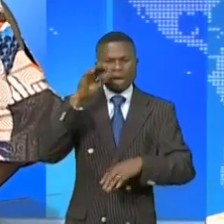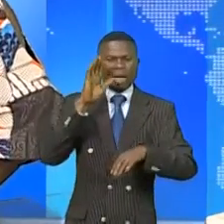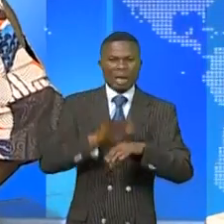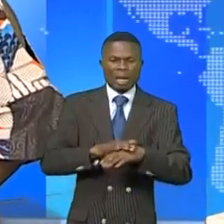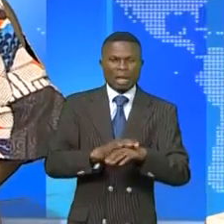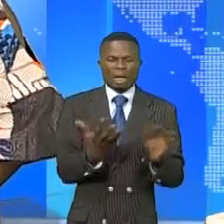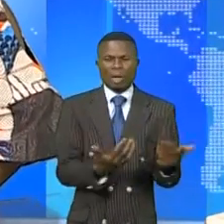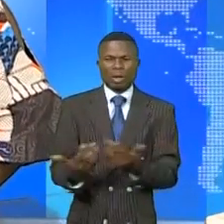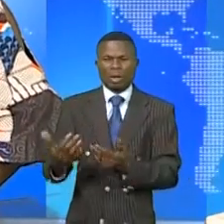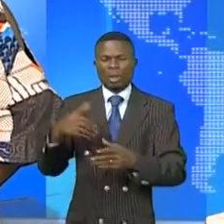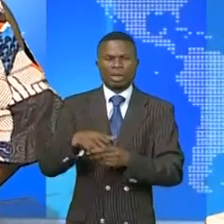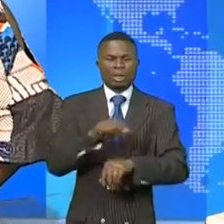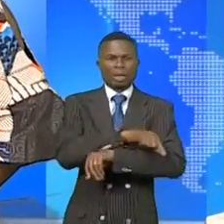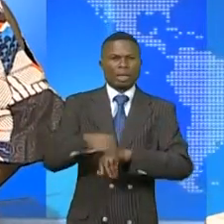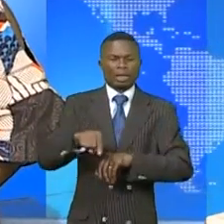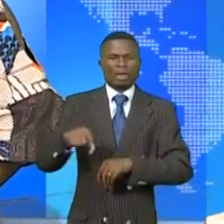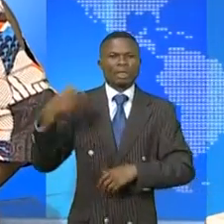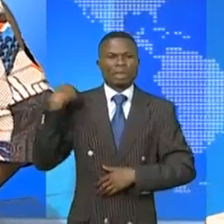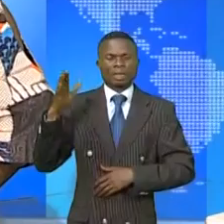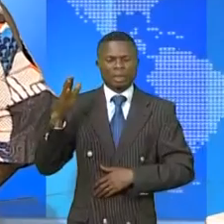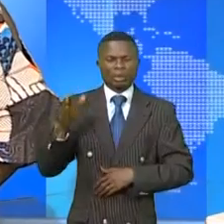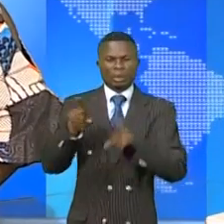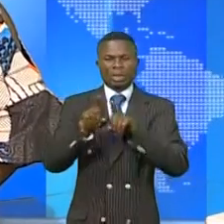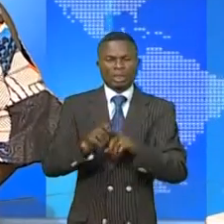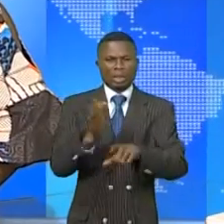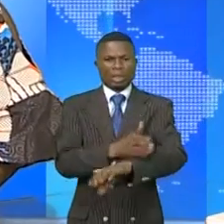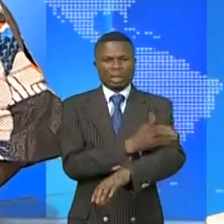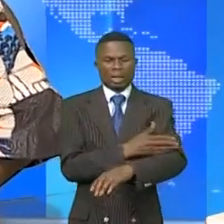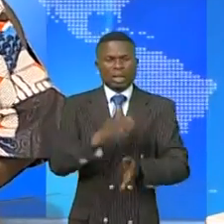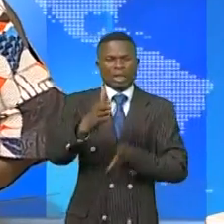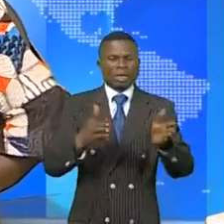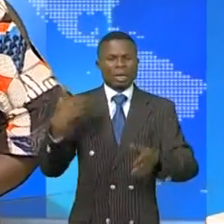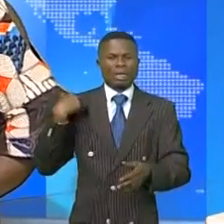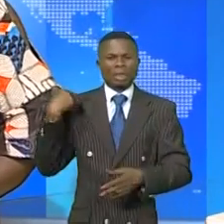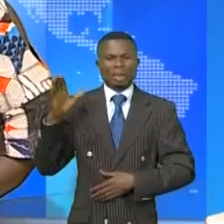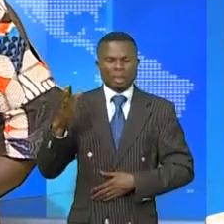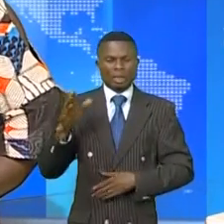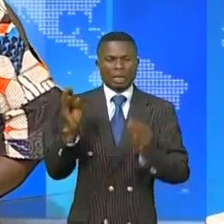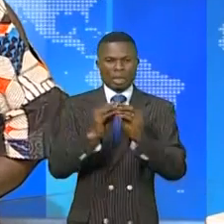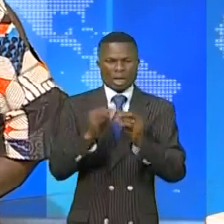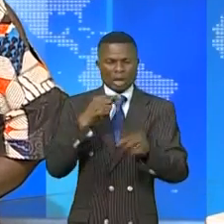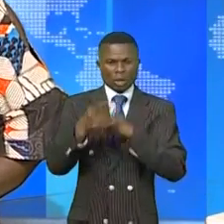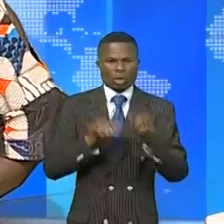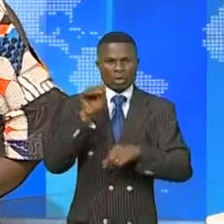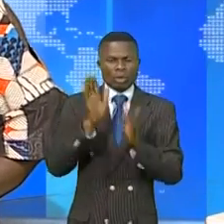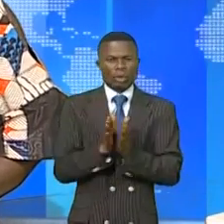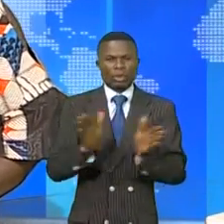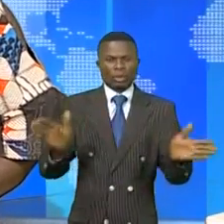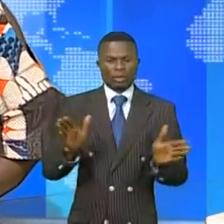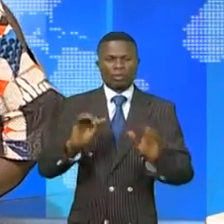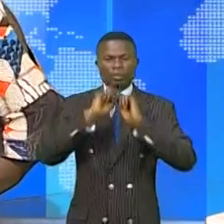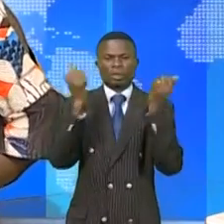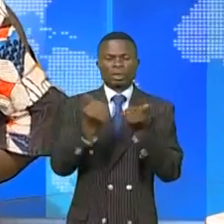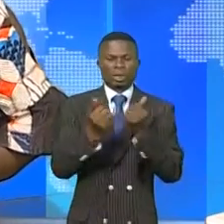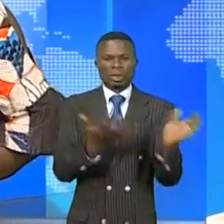dans l'administration territoriale et la croissance des recettes. Un atelier ouvert par le directeur général de l'agence du